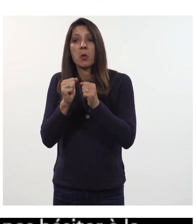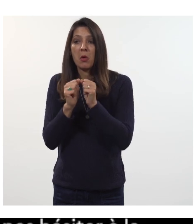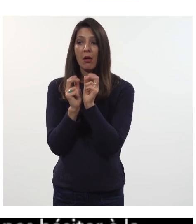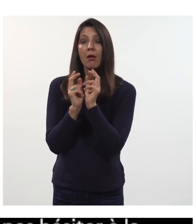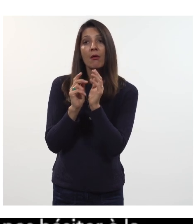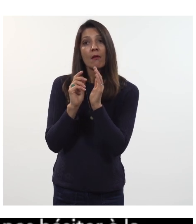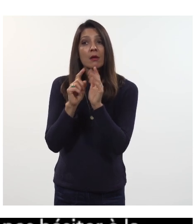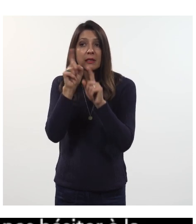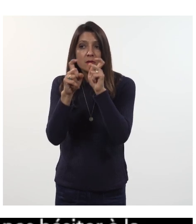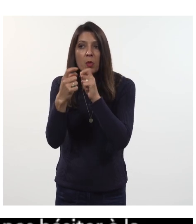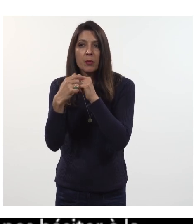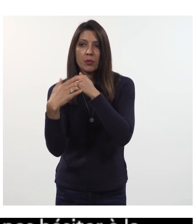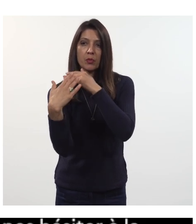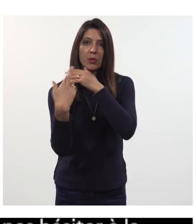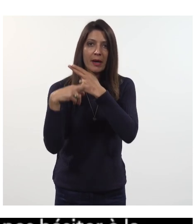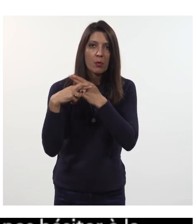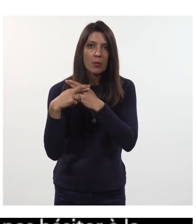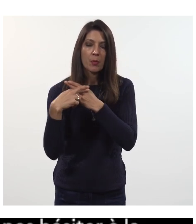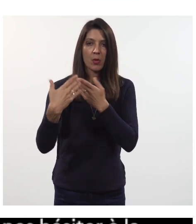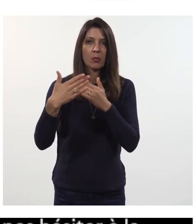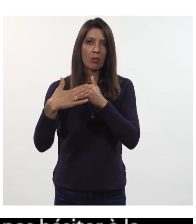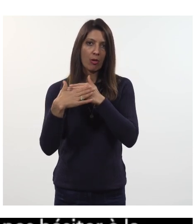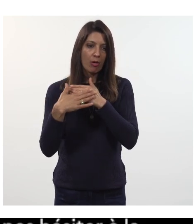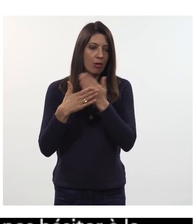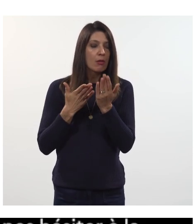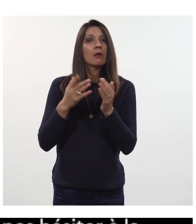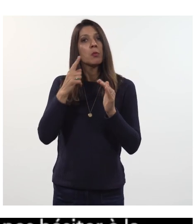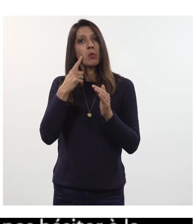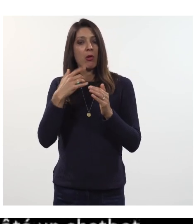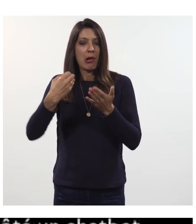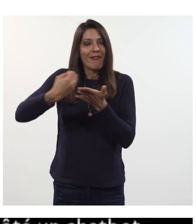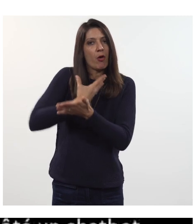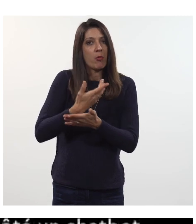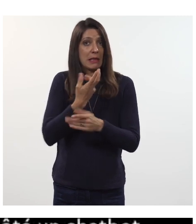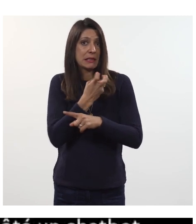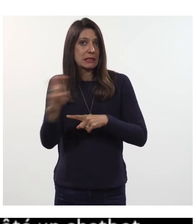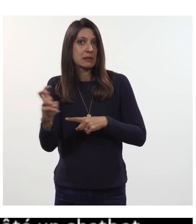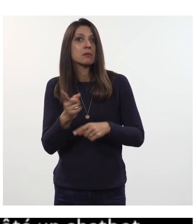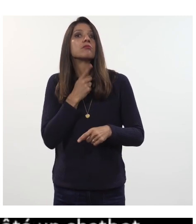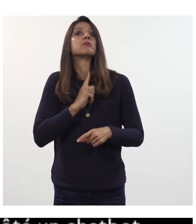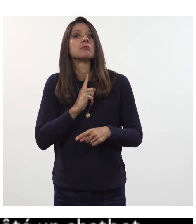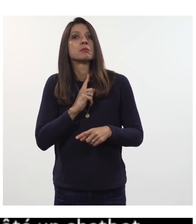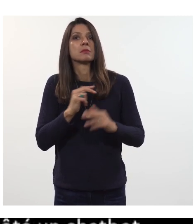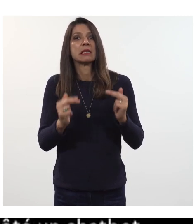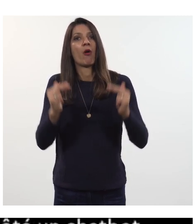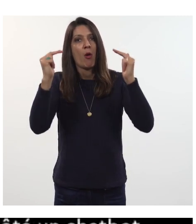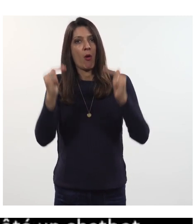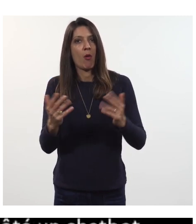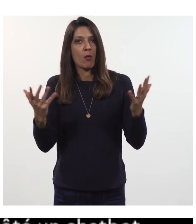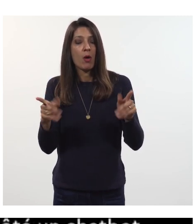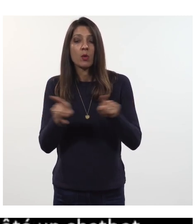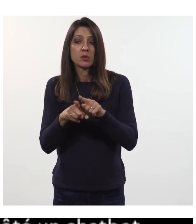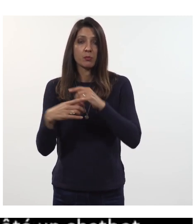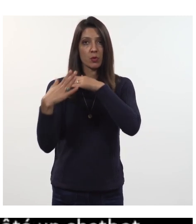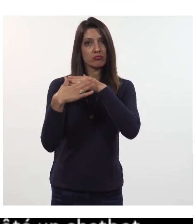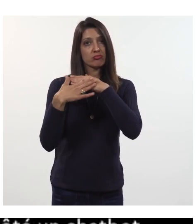vers un risque, hein, plus ou moins important de fausse route et soit d'orientation vers des examens complémentaires, voire l'arrêt